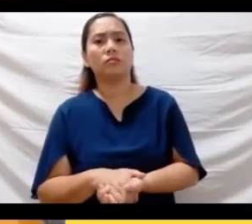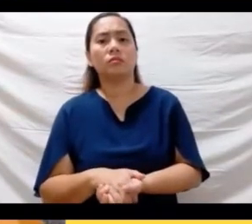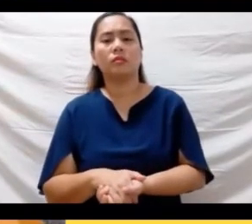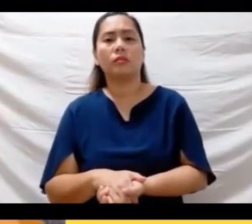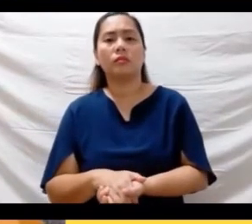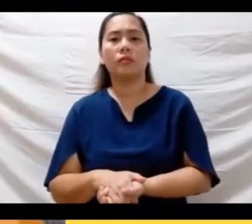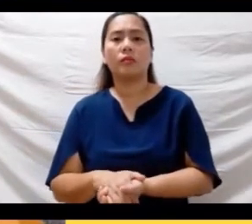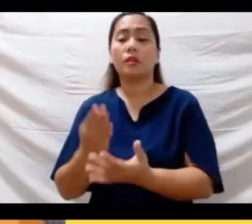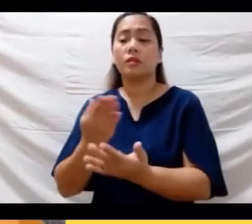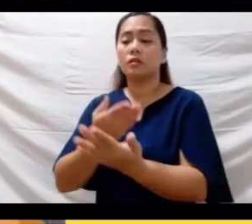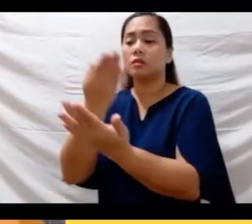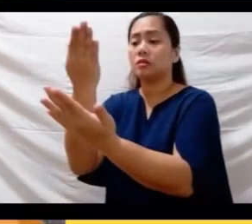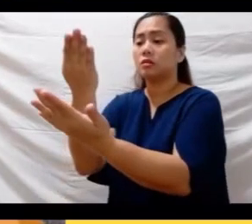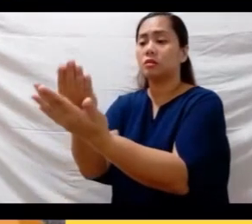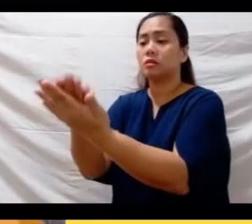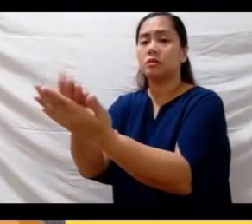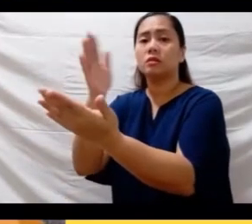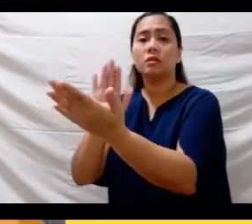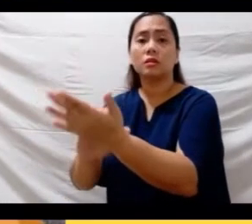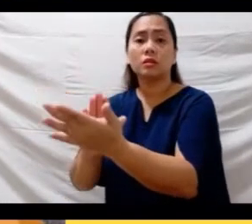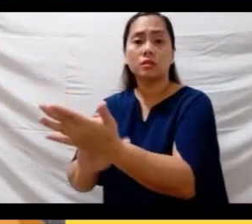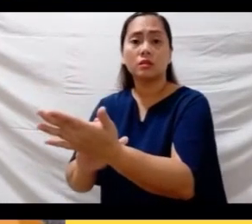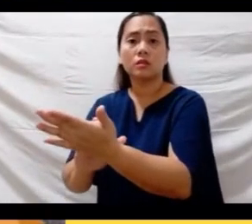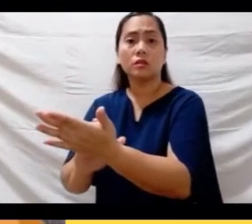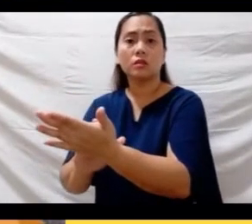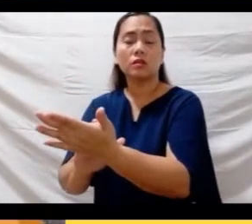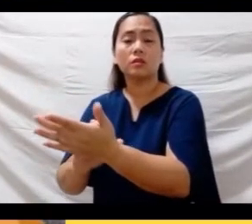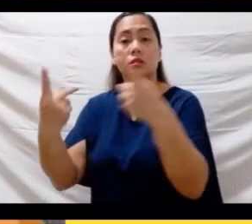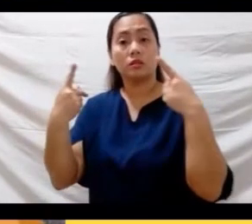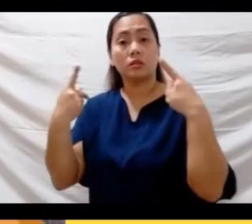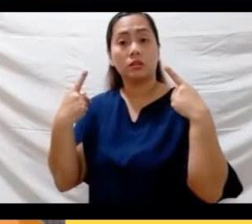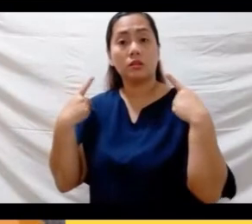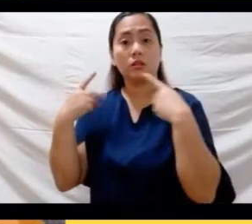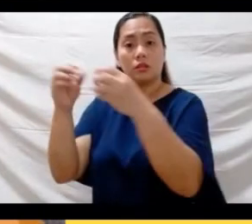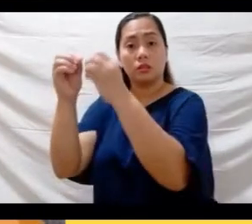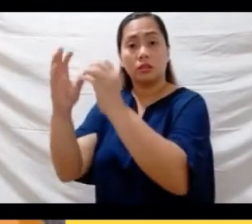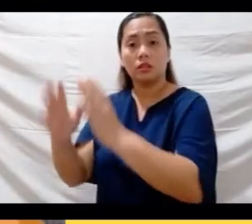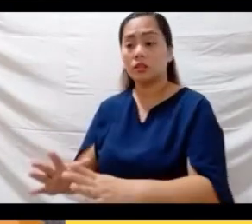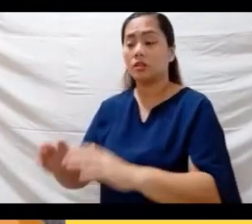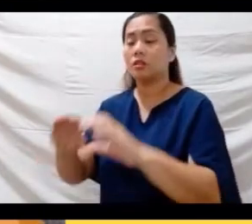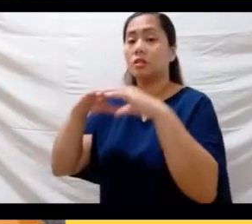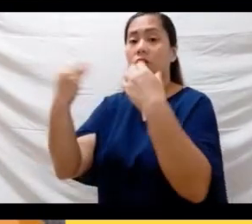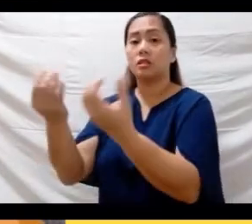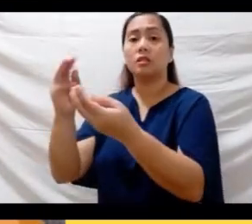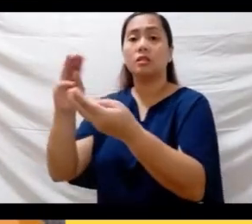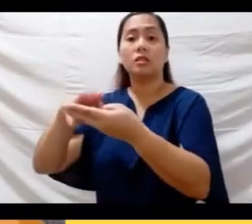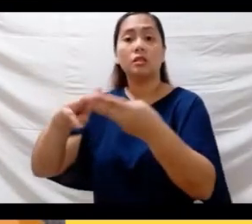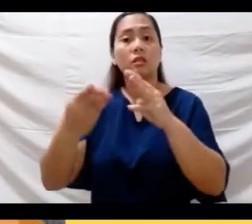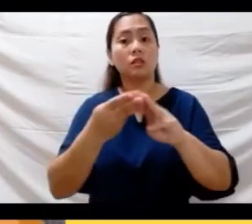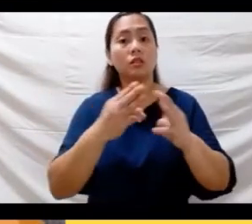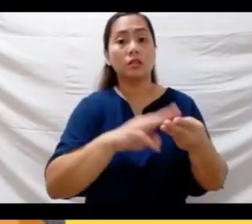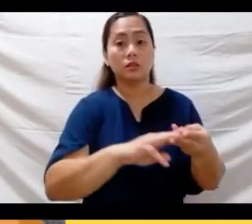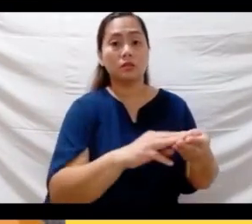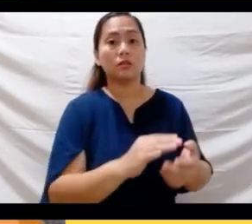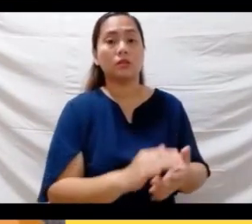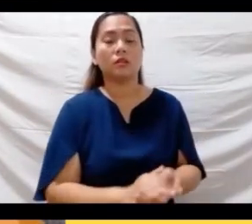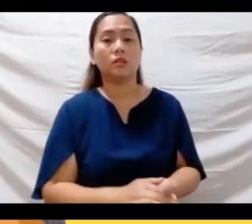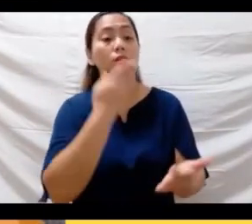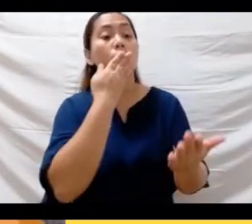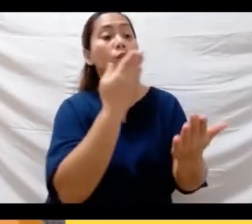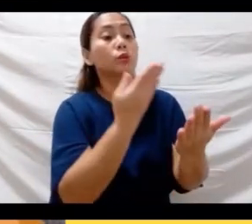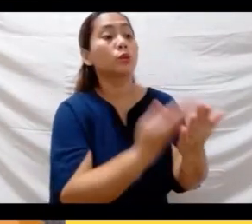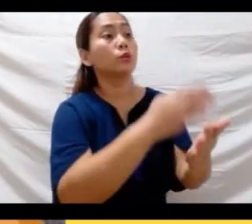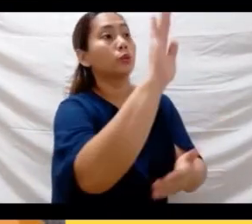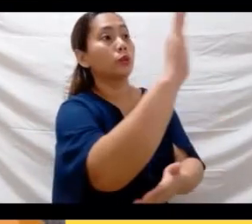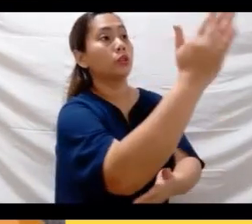Pagdating ni Dino sa paaralan, naroon ng kanyang guro at mga kaklase. Magandang umaga